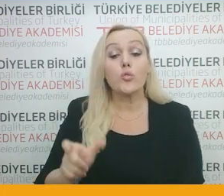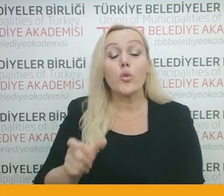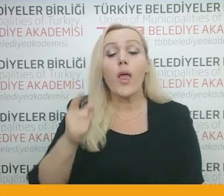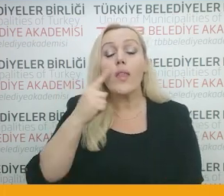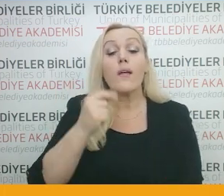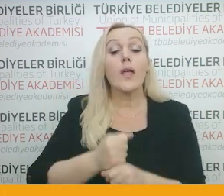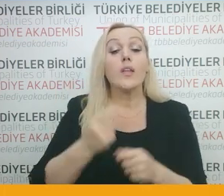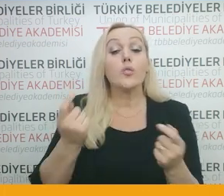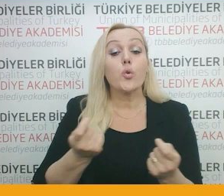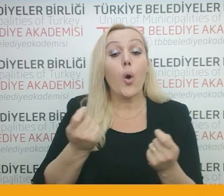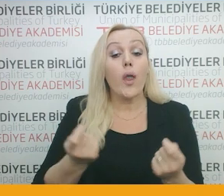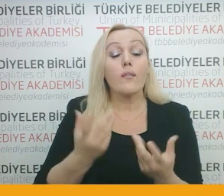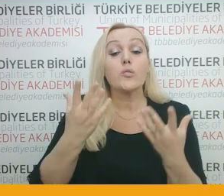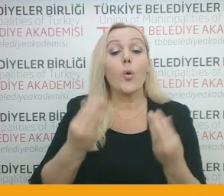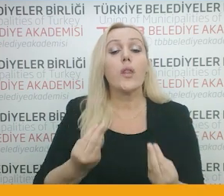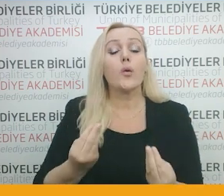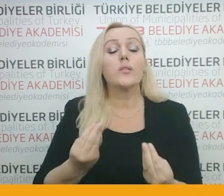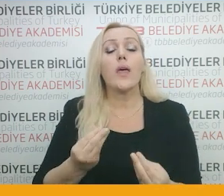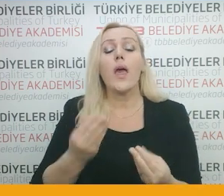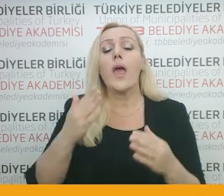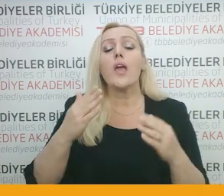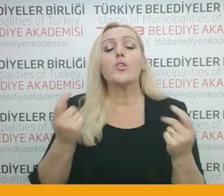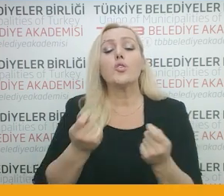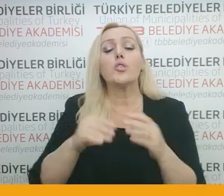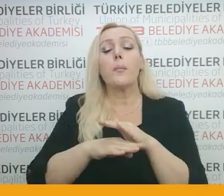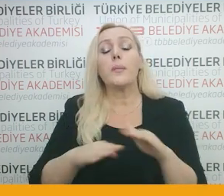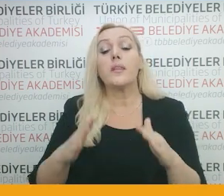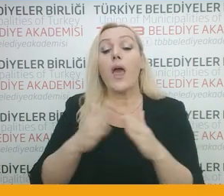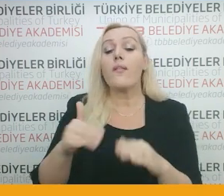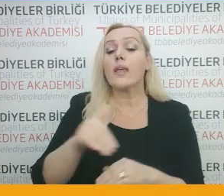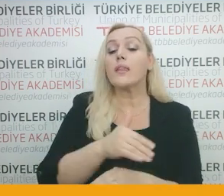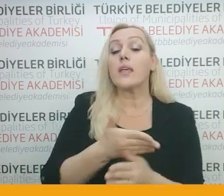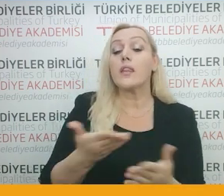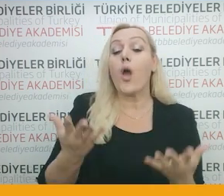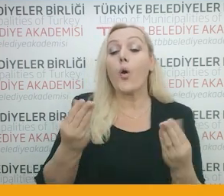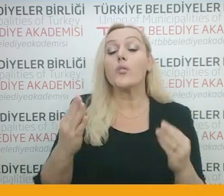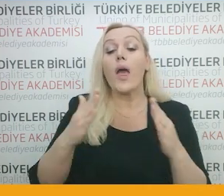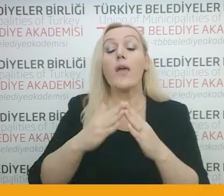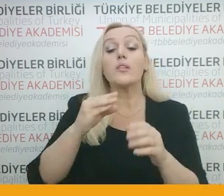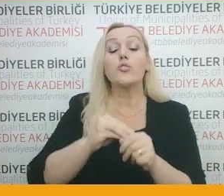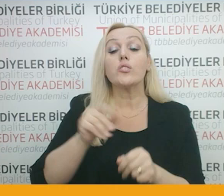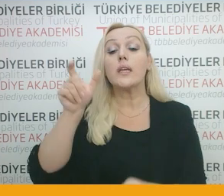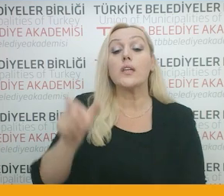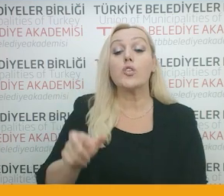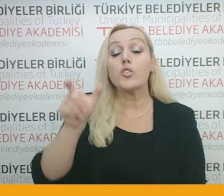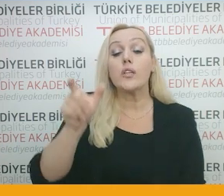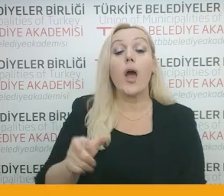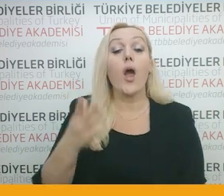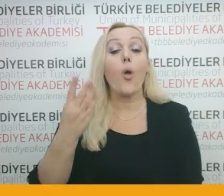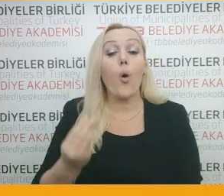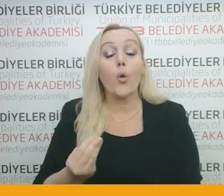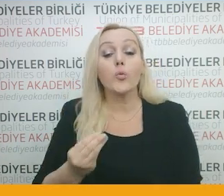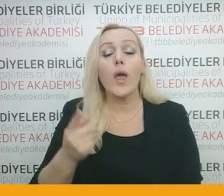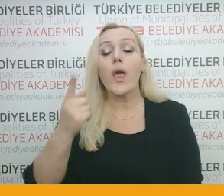olarak bir statümüz var. Aynı zamanda işten çıktık, eve gittik, ne olduk? Hane halkı sıfatına bürünmüş olduk.